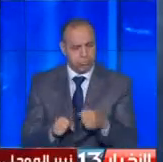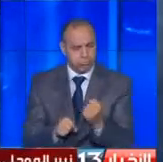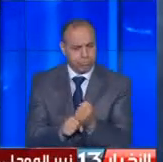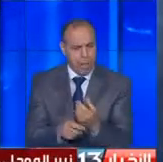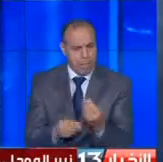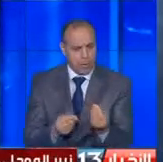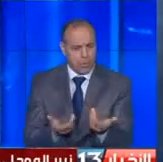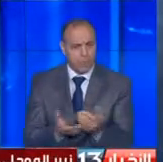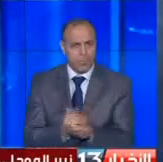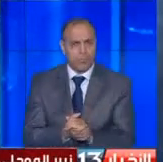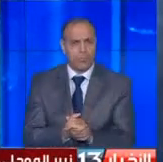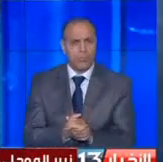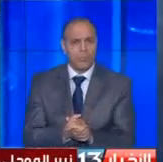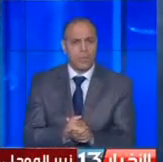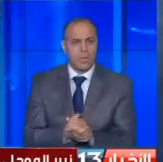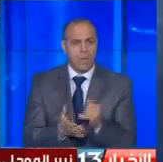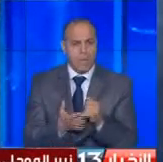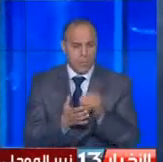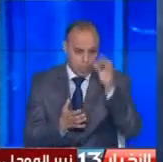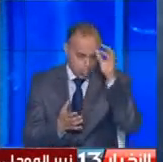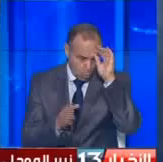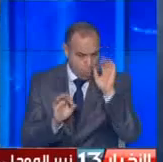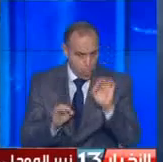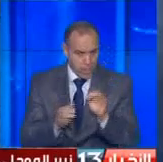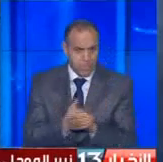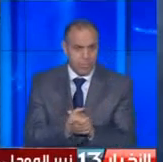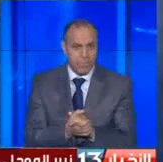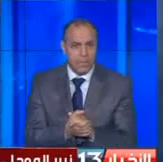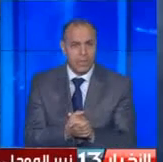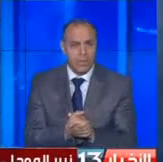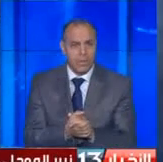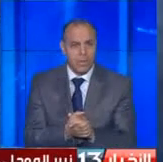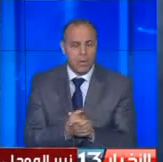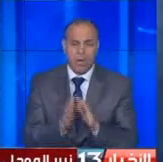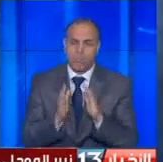كثيرة حصلت في مدينة تونس، من